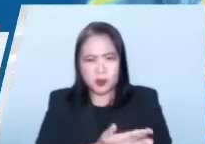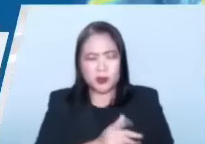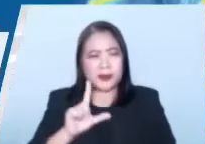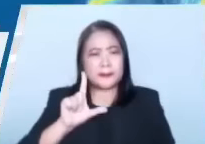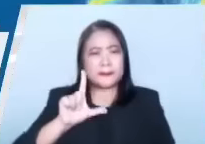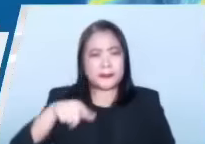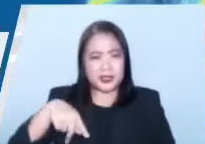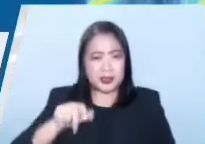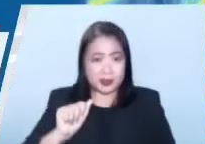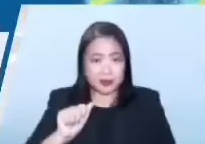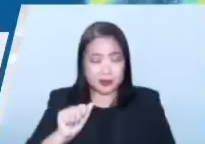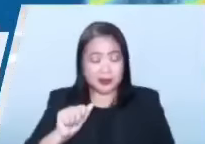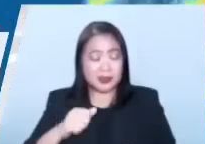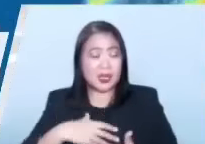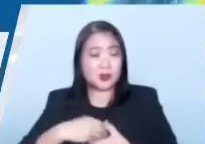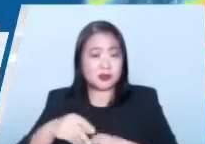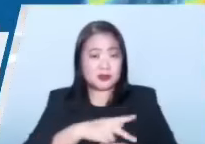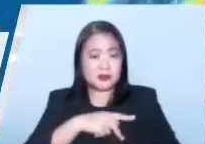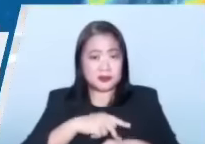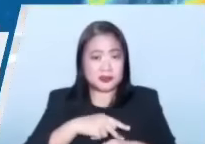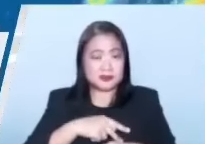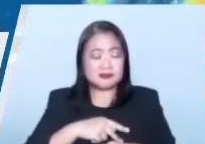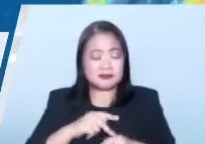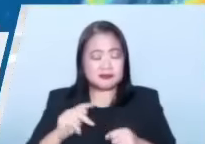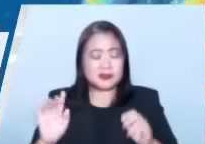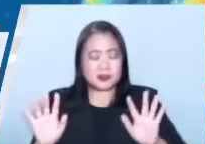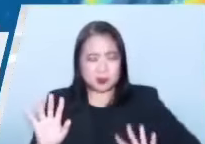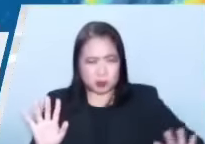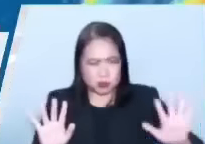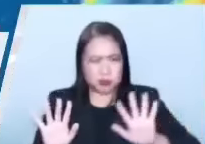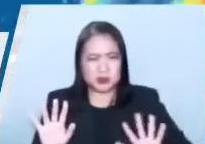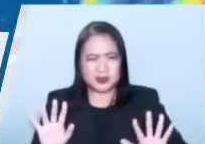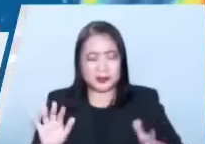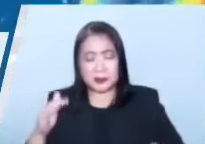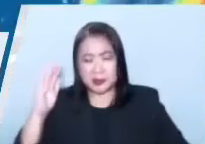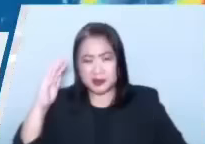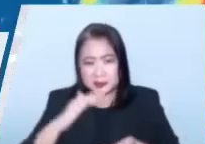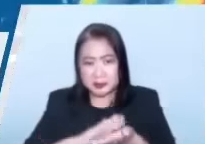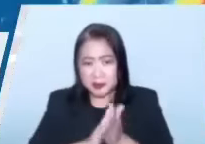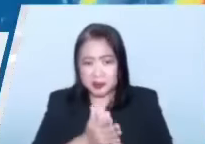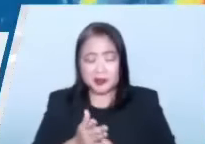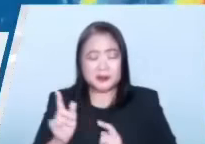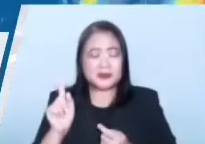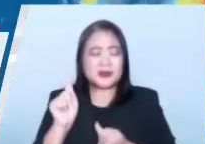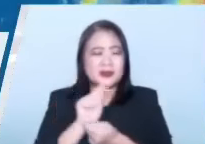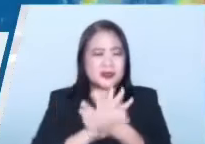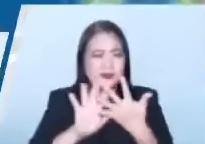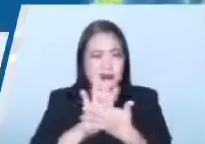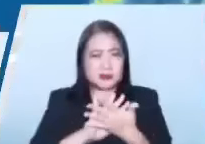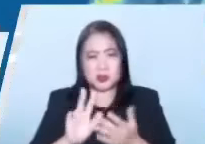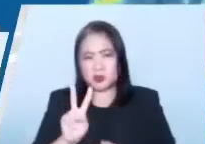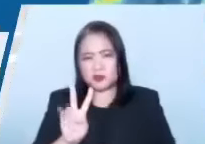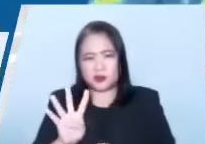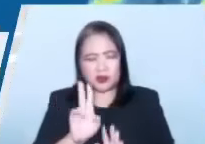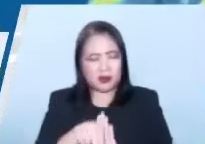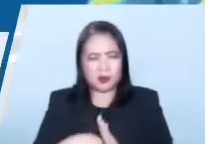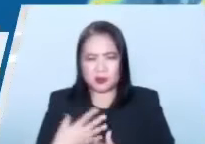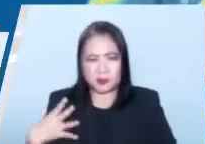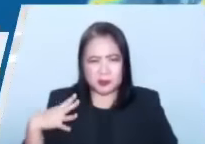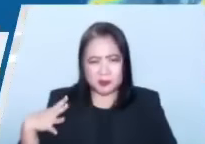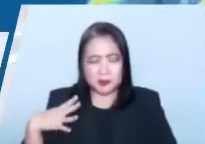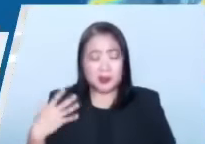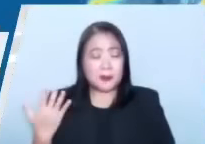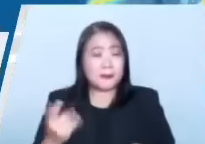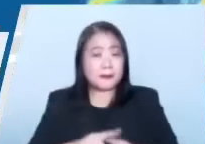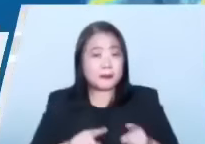area of responsibility ay mababa ang tsansa na mag-iisang bagyo within the next 24 hours. Pero dahil nasa karagatan ito, hindi